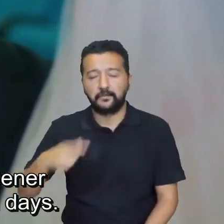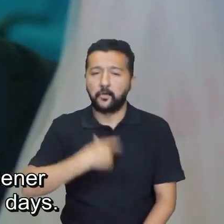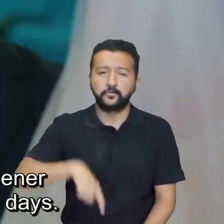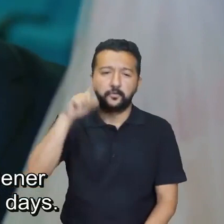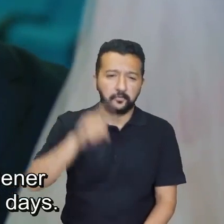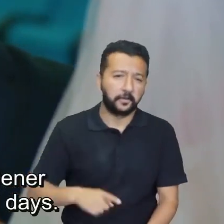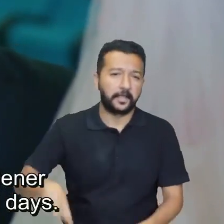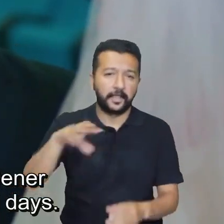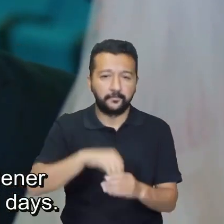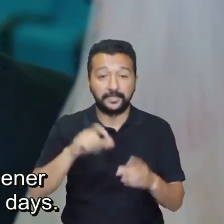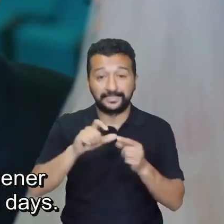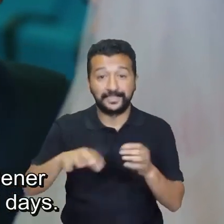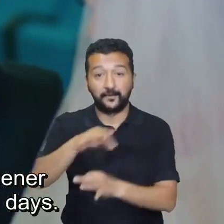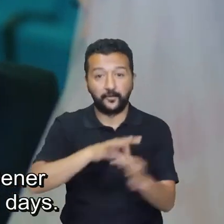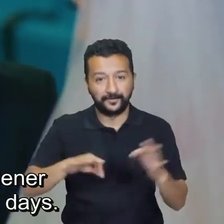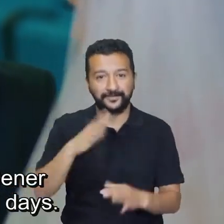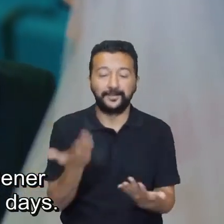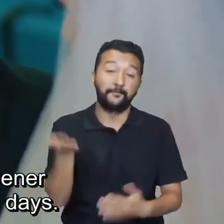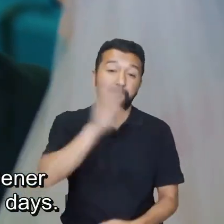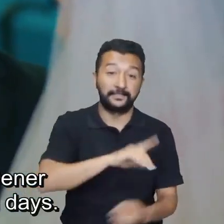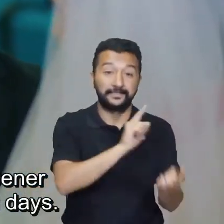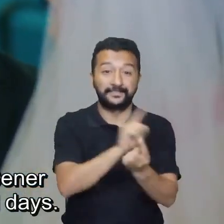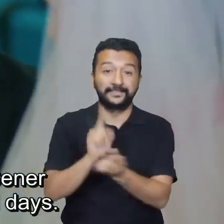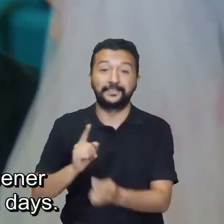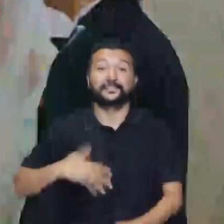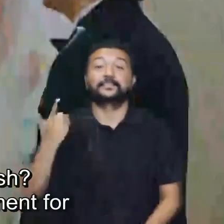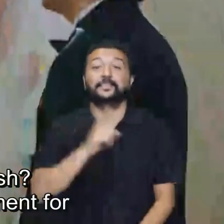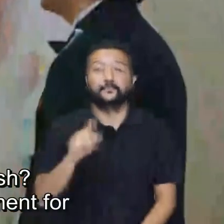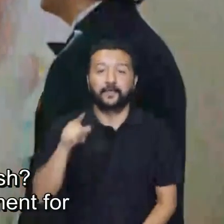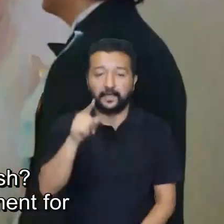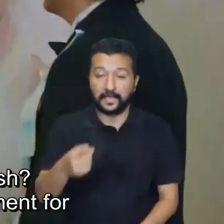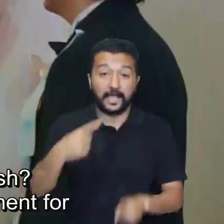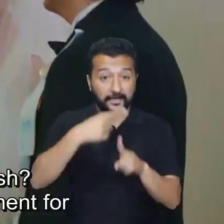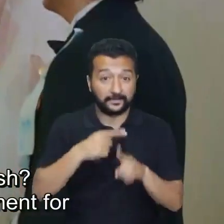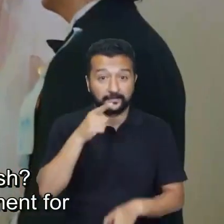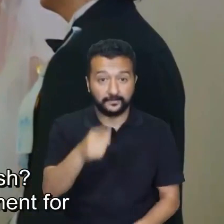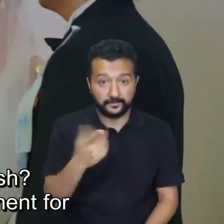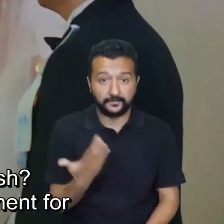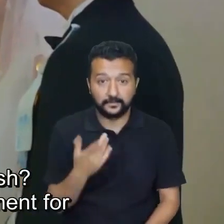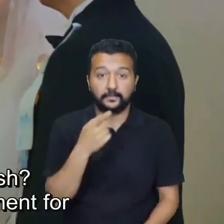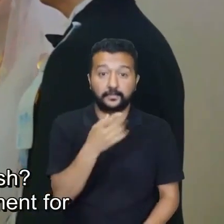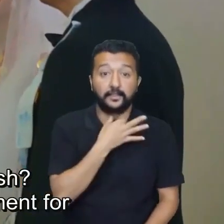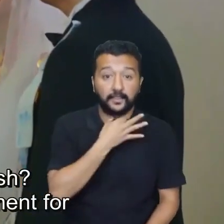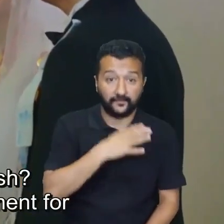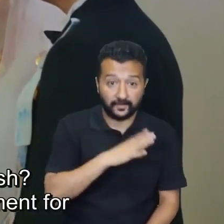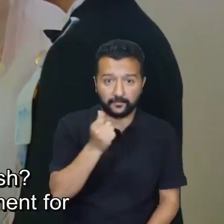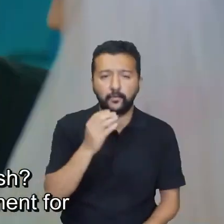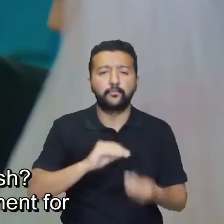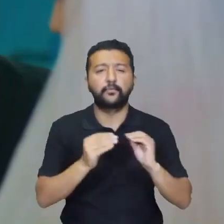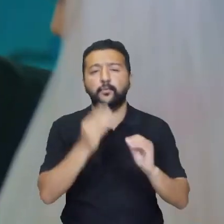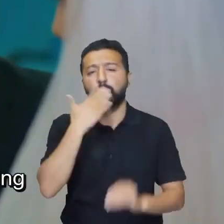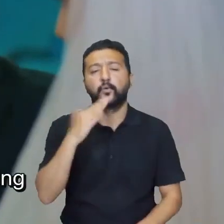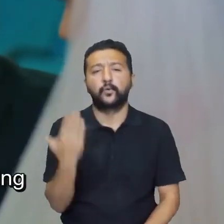Özel günlerinizde Şener Organizasyonu'ndan başkasını isteme. Ayrıca vaktimiz kıştınız. Sorun